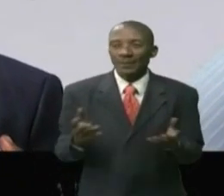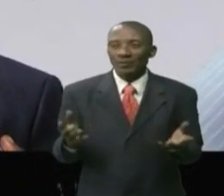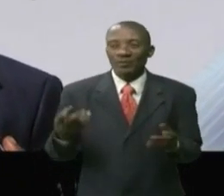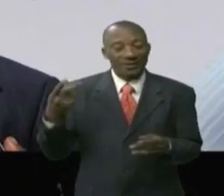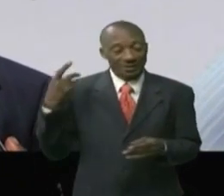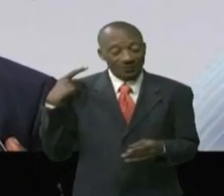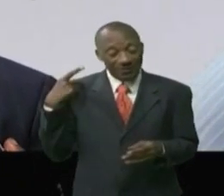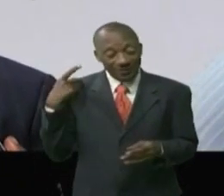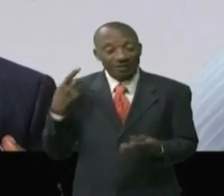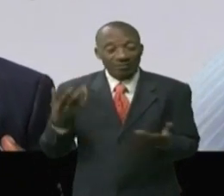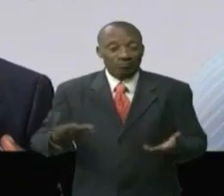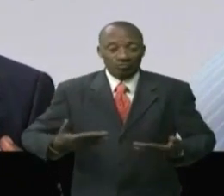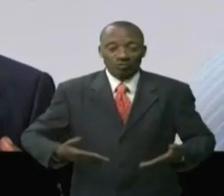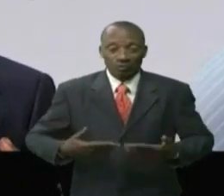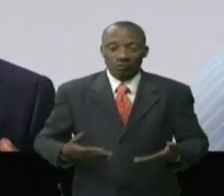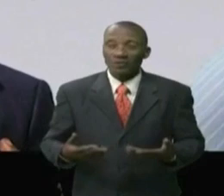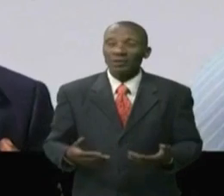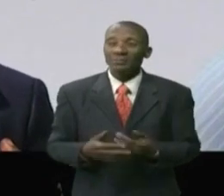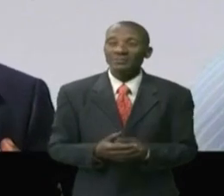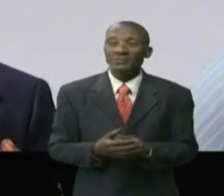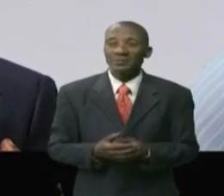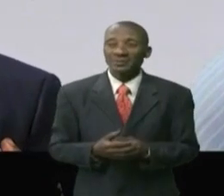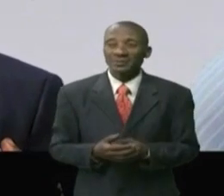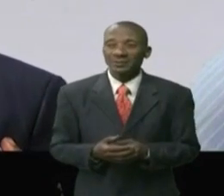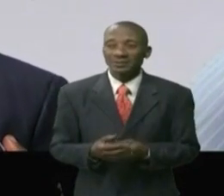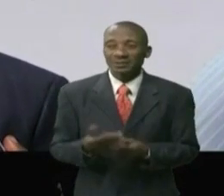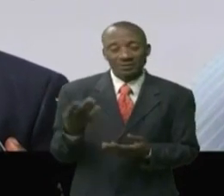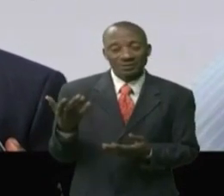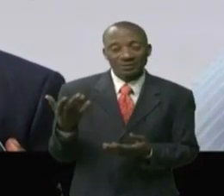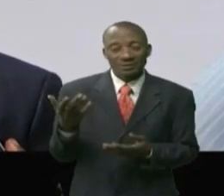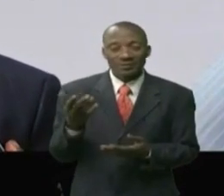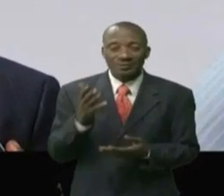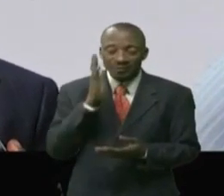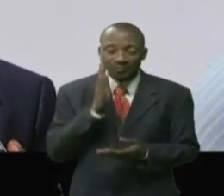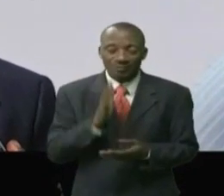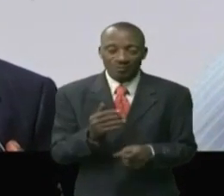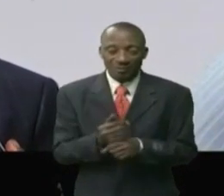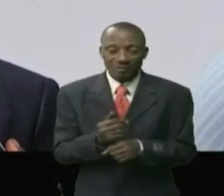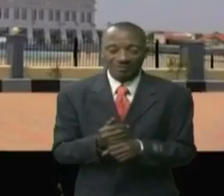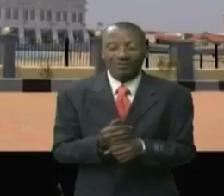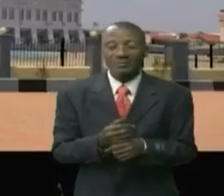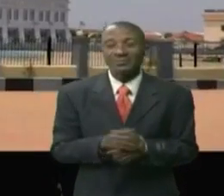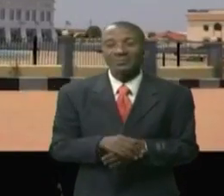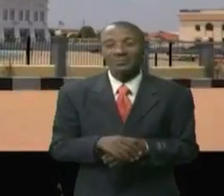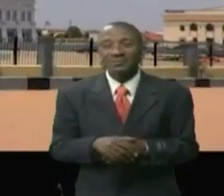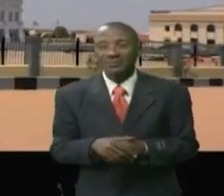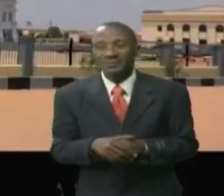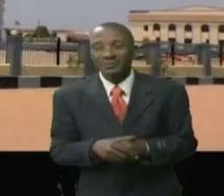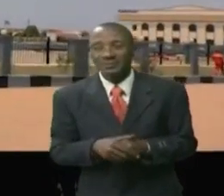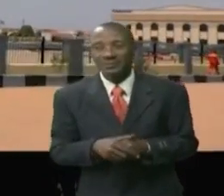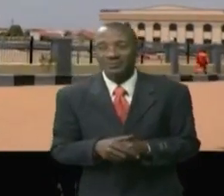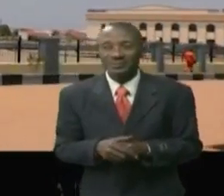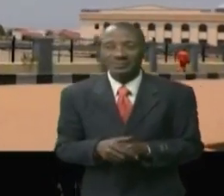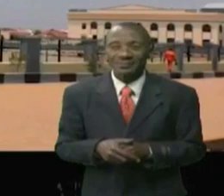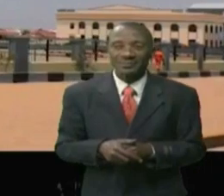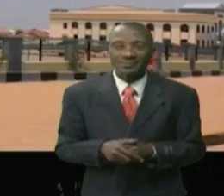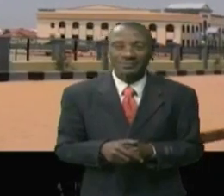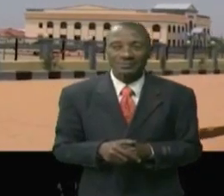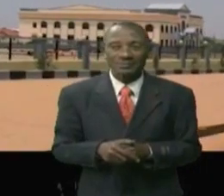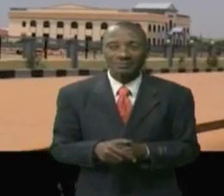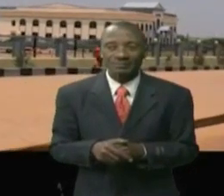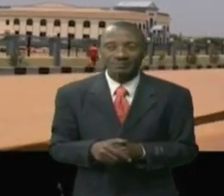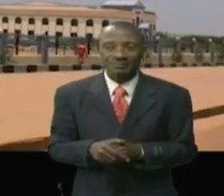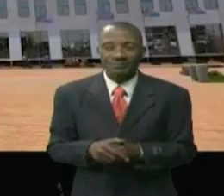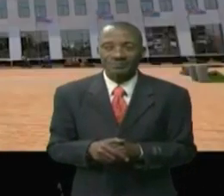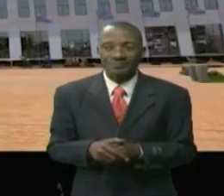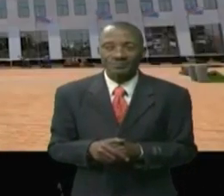de minérés provenant des zones de conflit et des zones à haut risque adala une